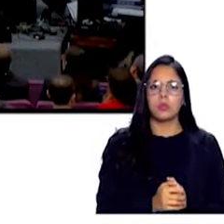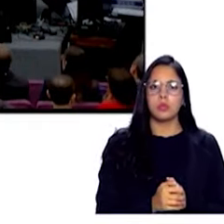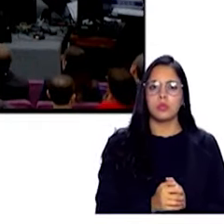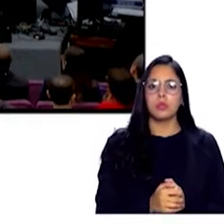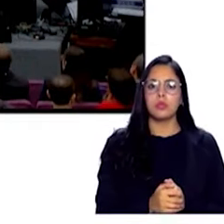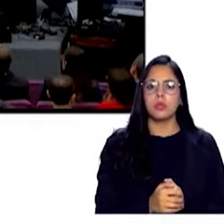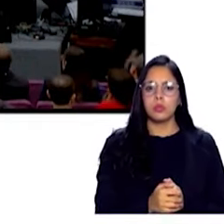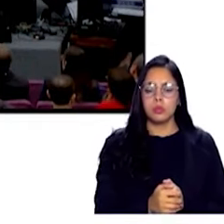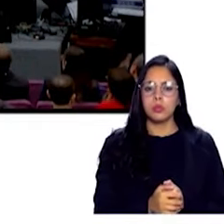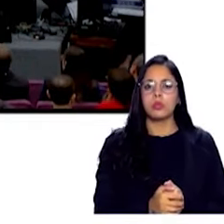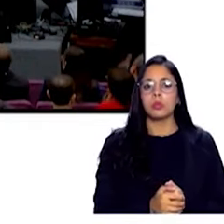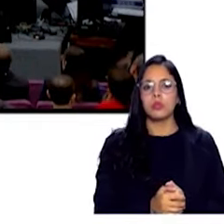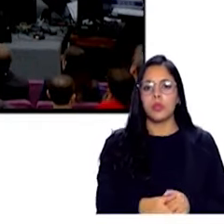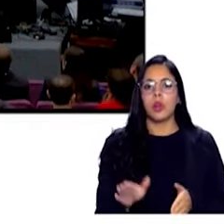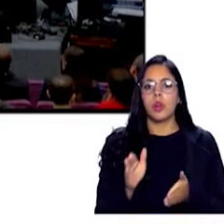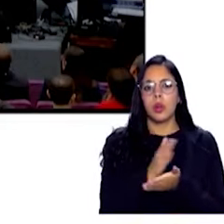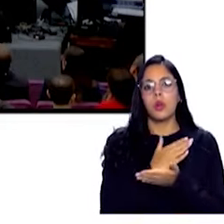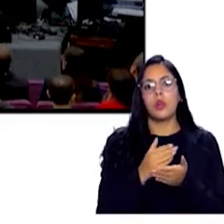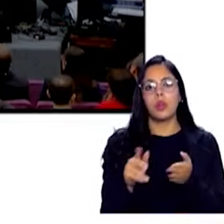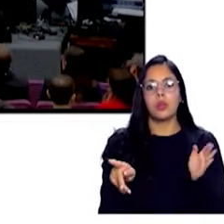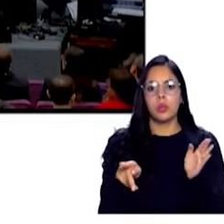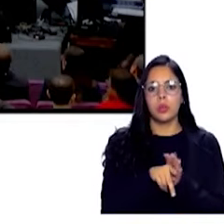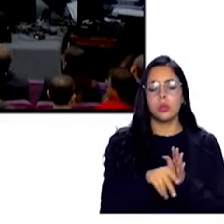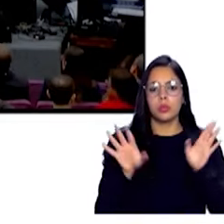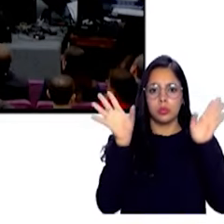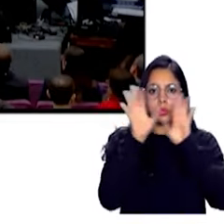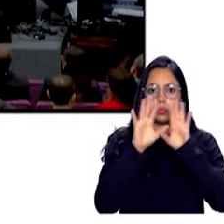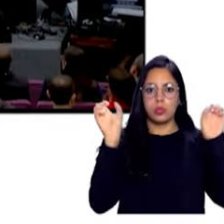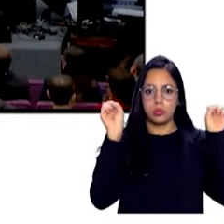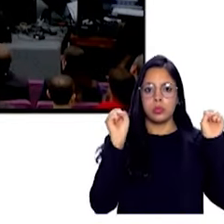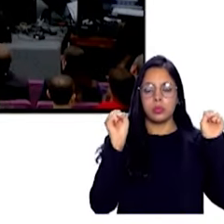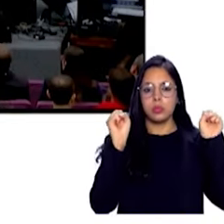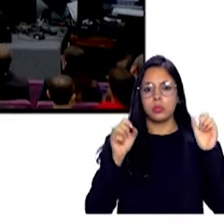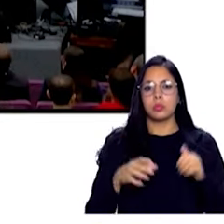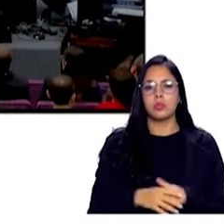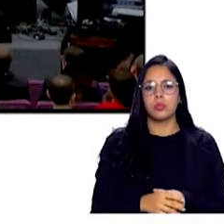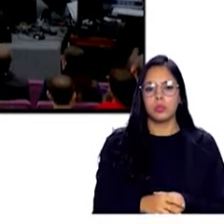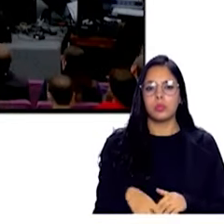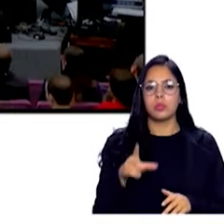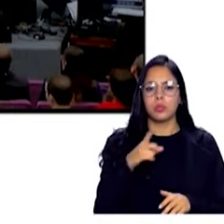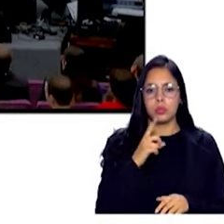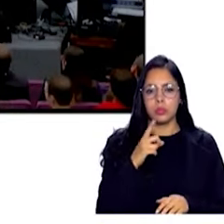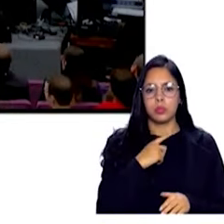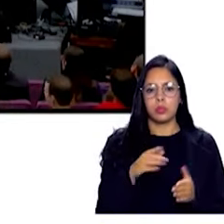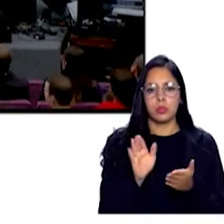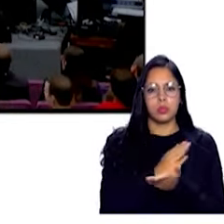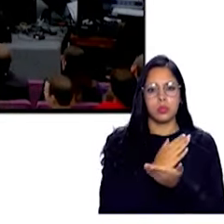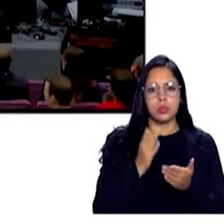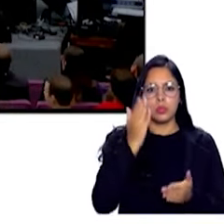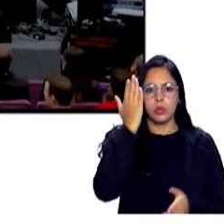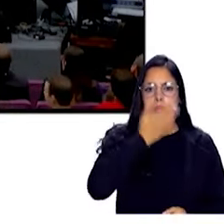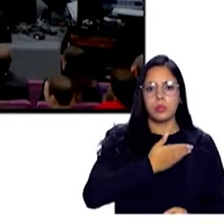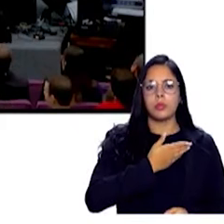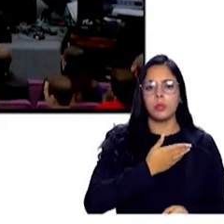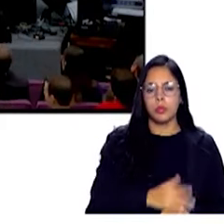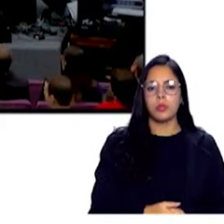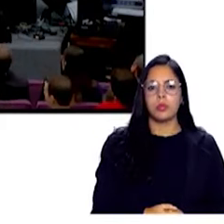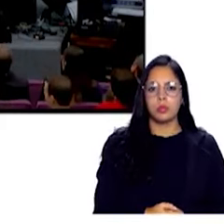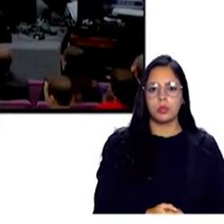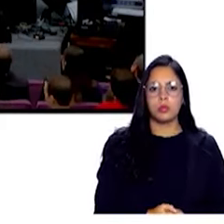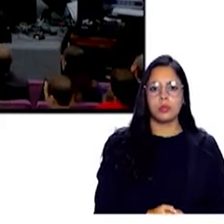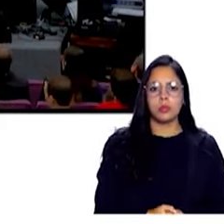corte Daniel mitidiero Nelle Sue bellissime conclusion remarks odierne parlava di cultura del